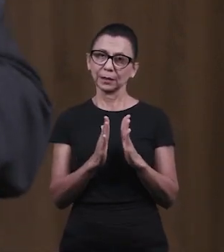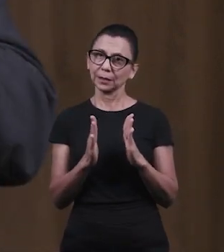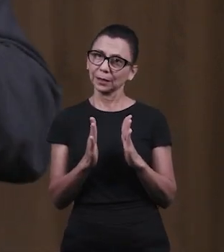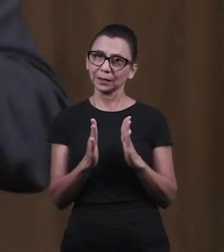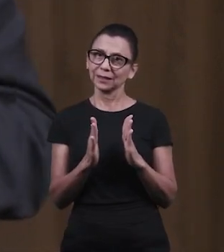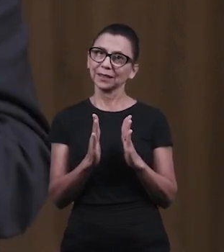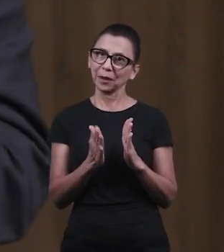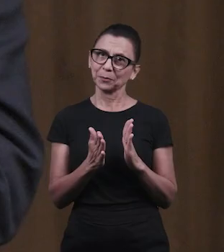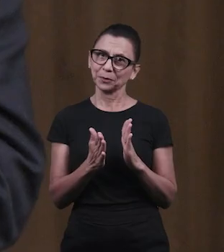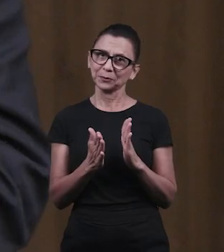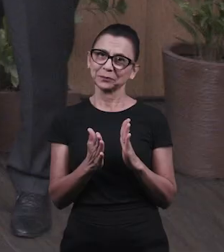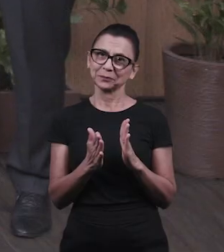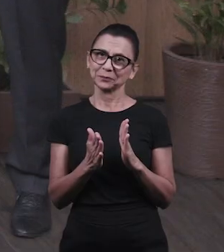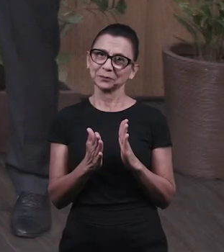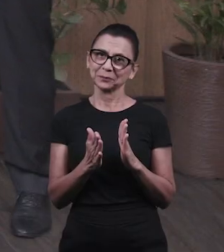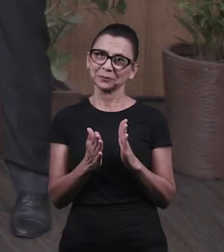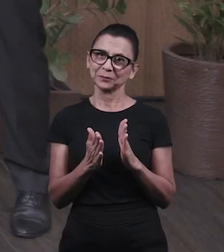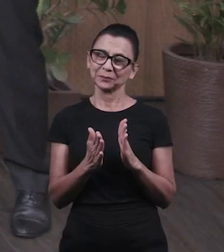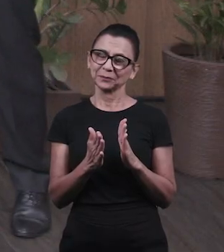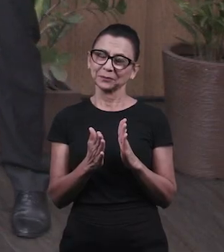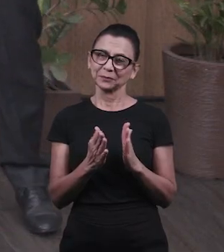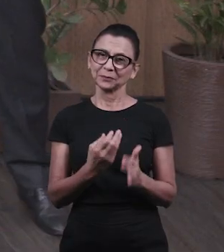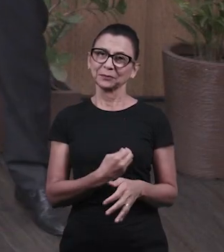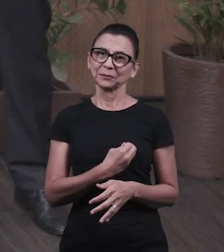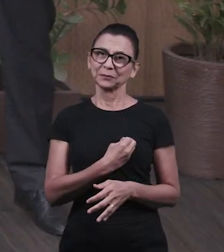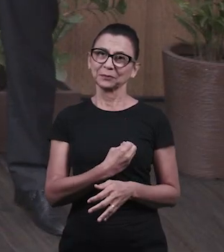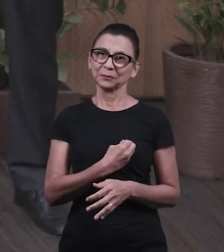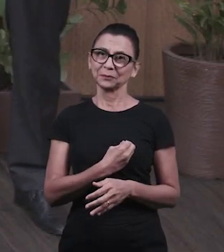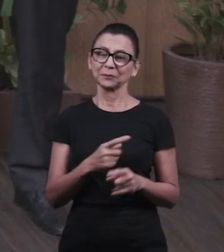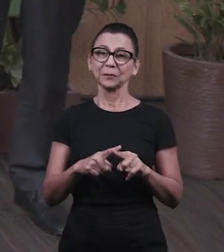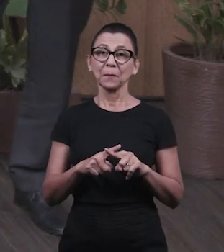времени. В Царстве Небесном